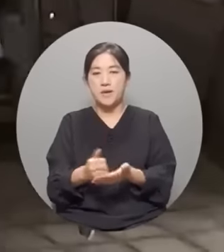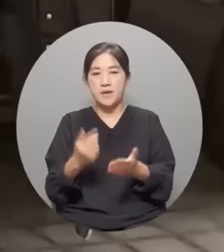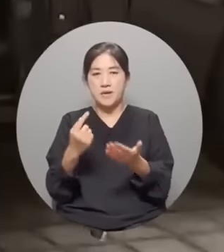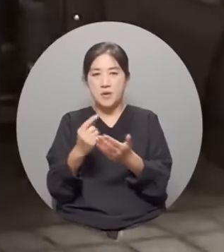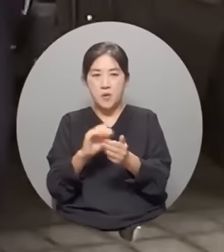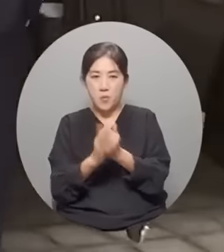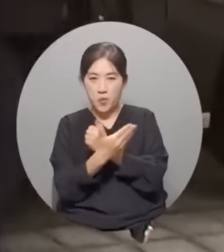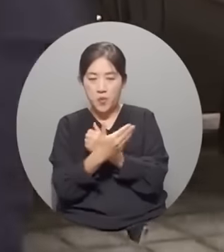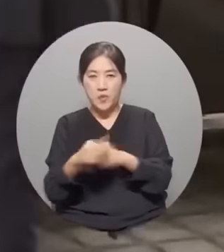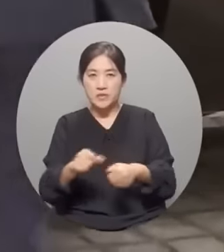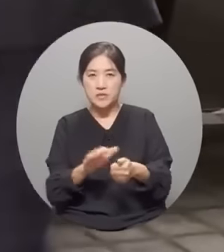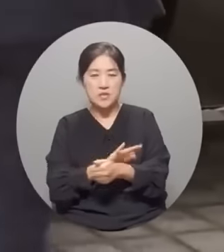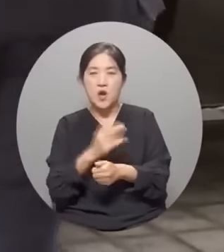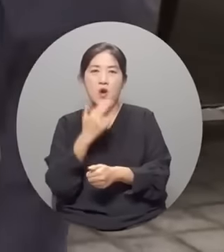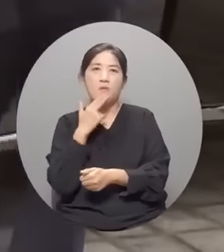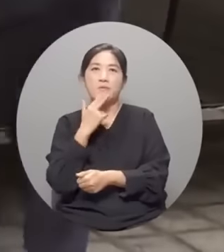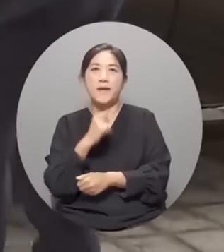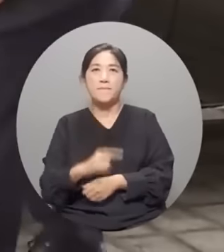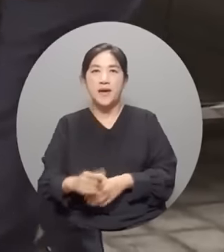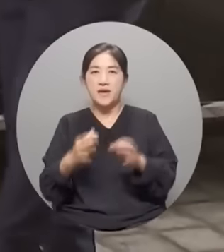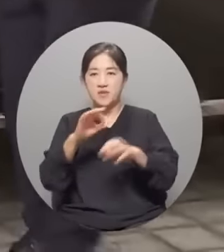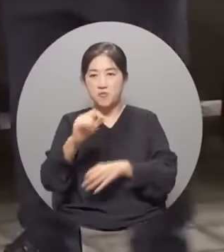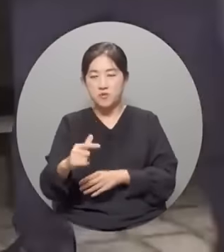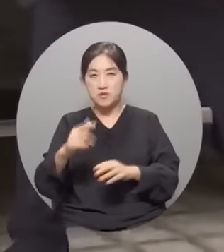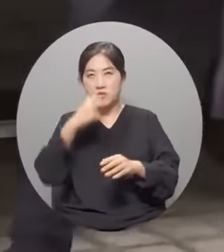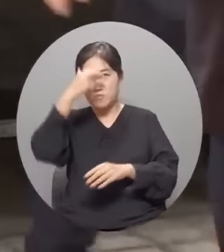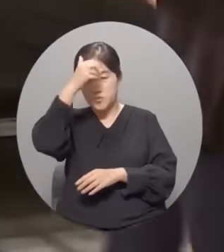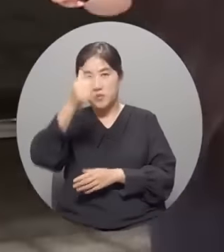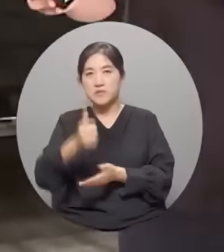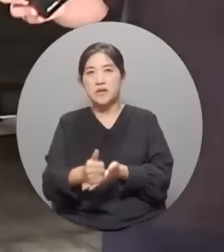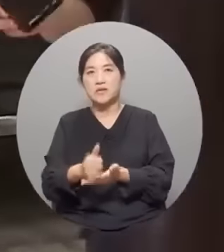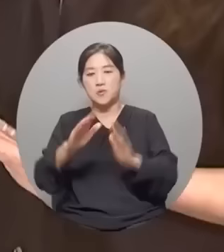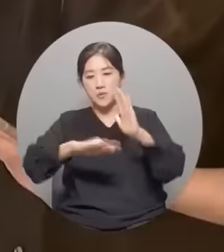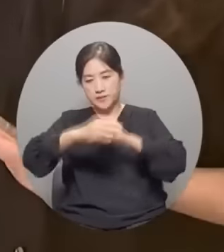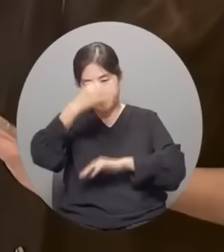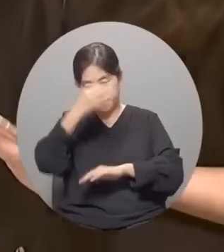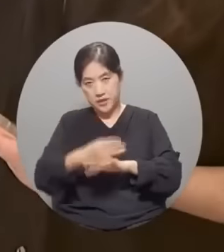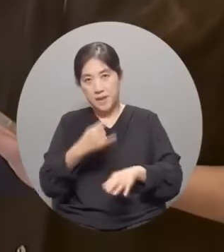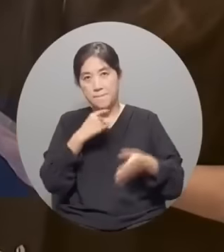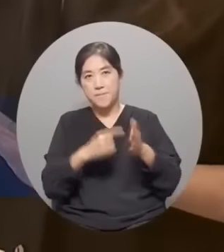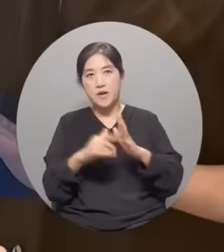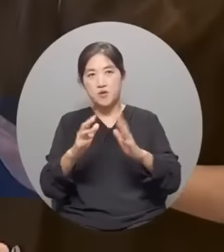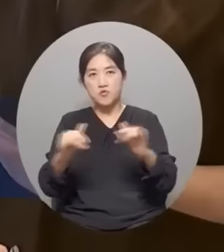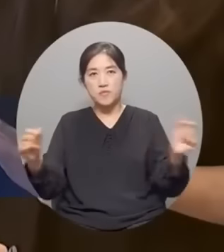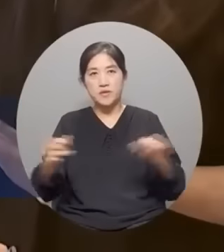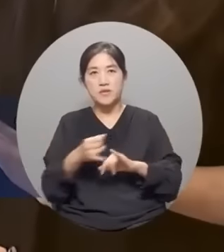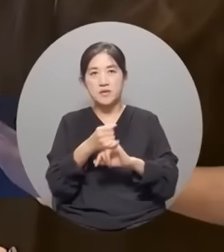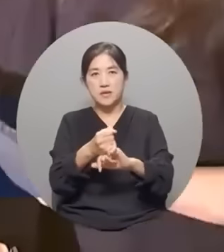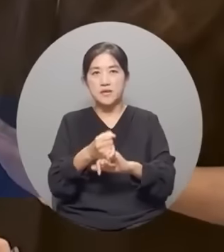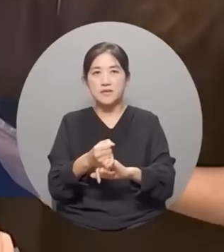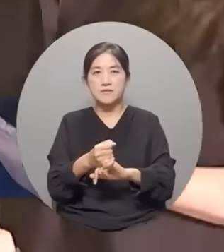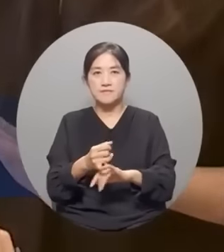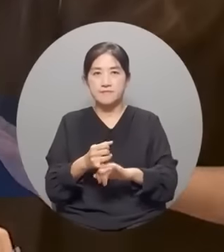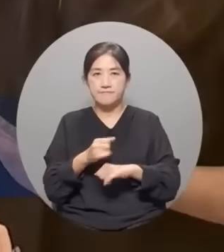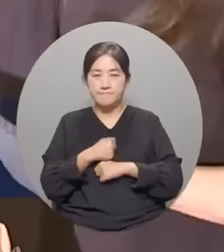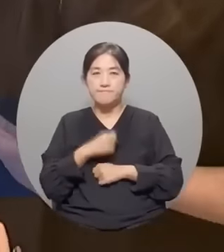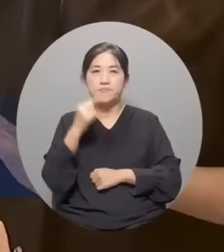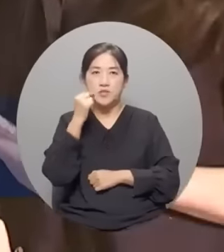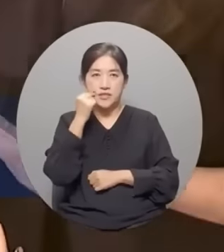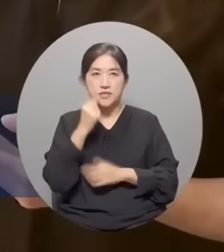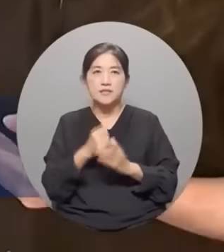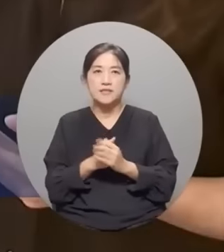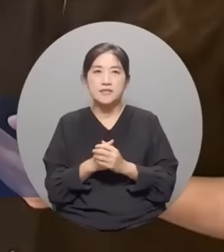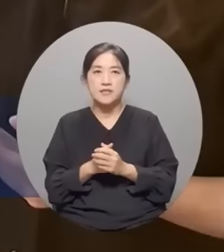없다고 했던 이원석 검찰총장이 공개 사과도 했습니다 국민들과의 약속을 지키지